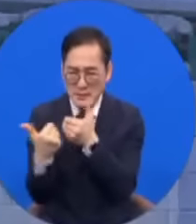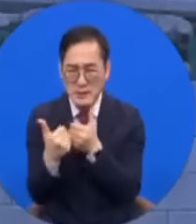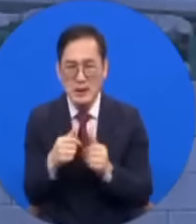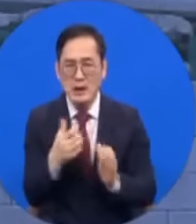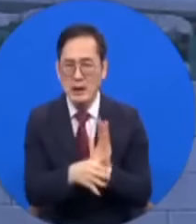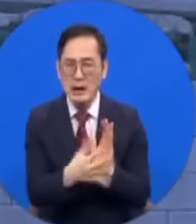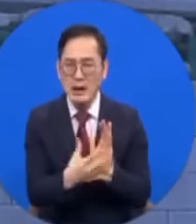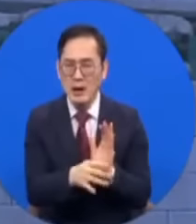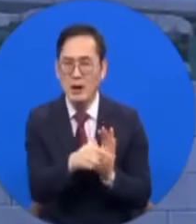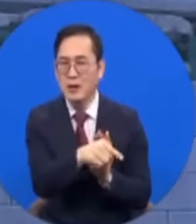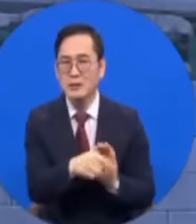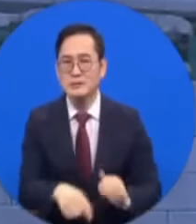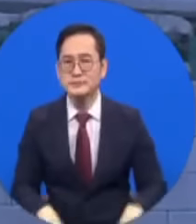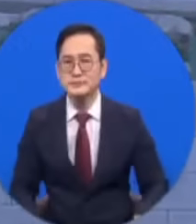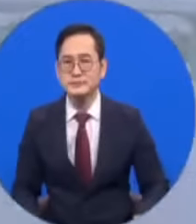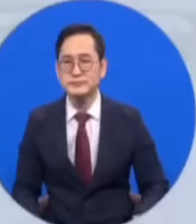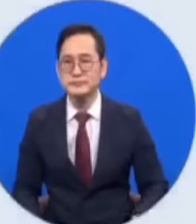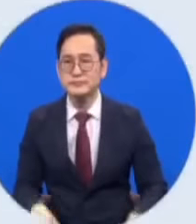의원이 고발됐습니다.